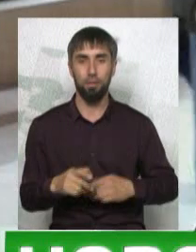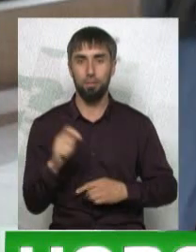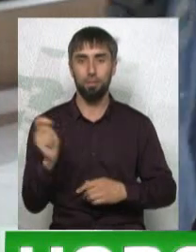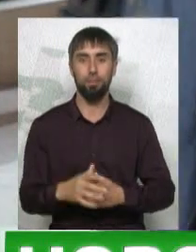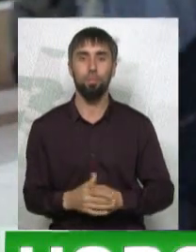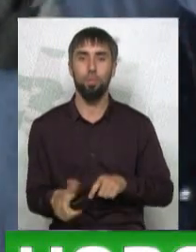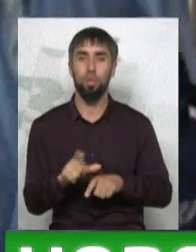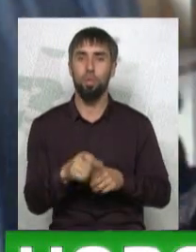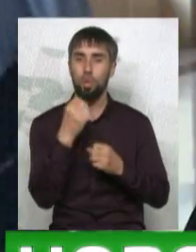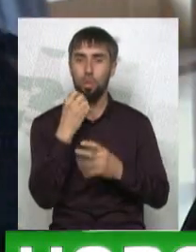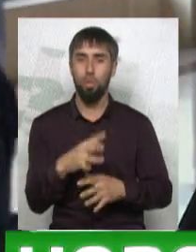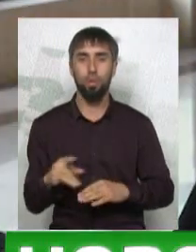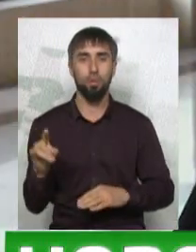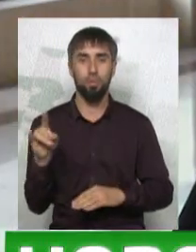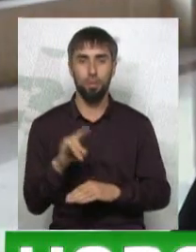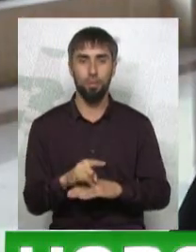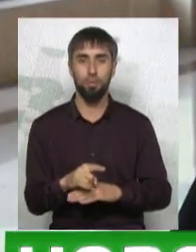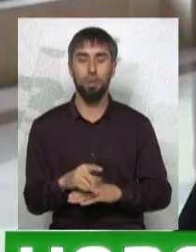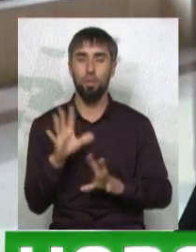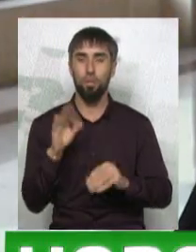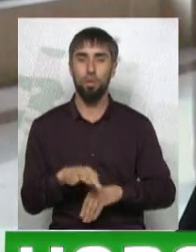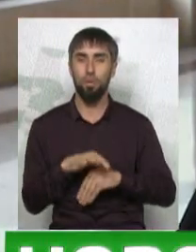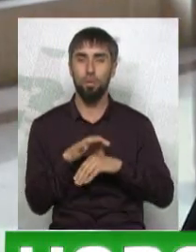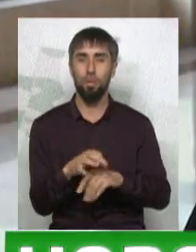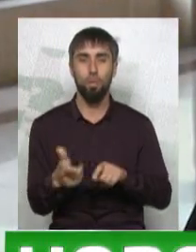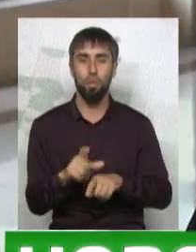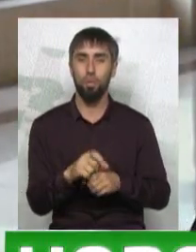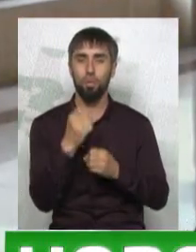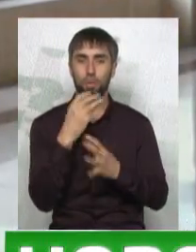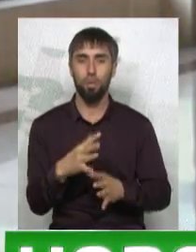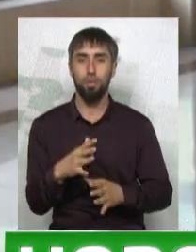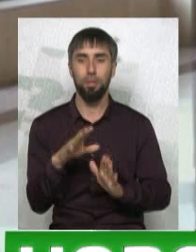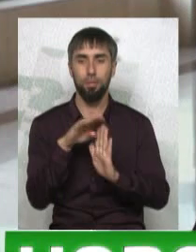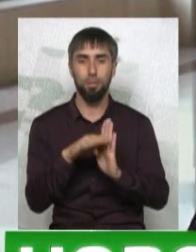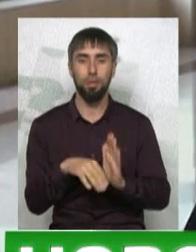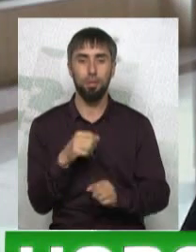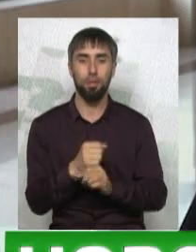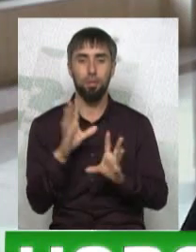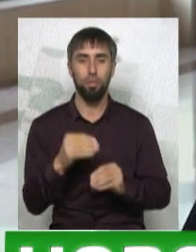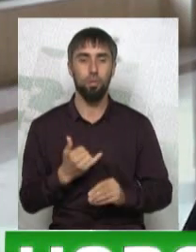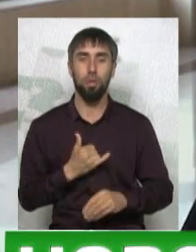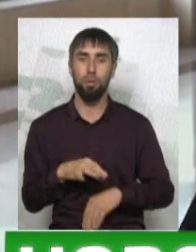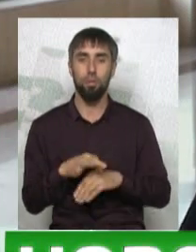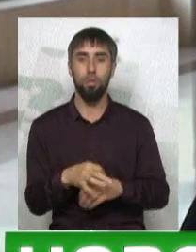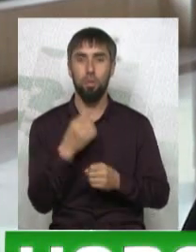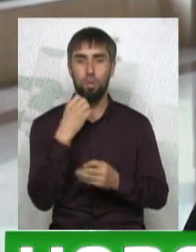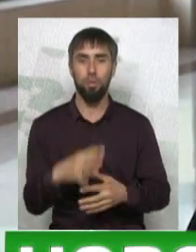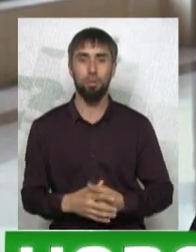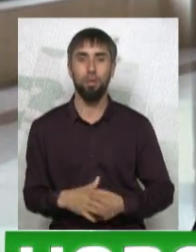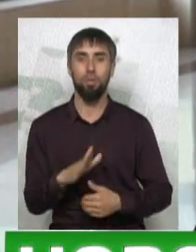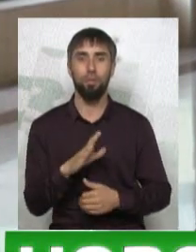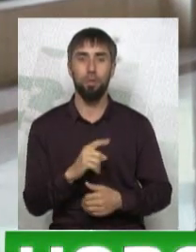хорошо полетели, очень хорошо прошло, все одеяния сделали, все у нас прошло хорошо,